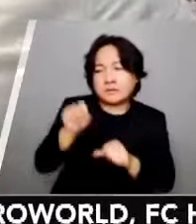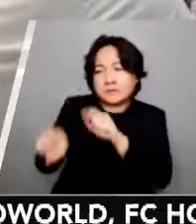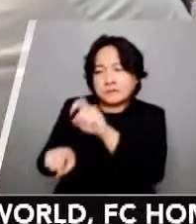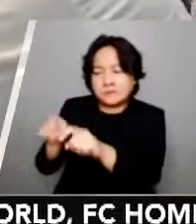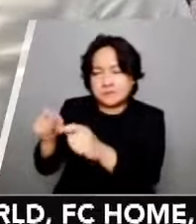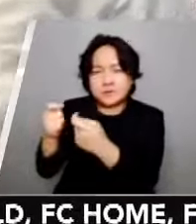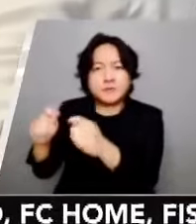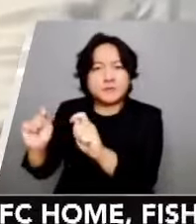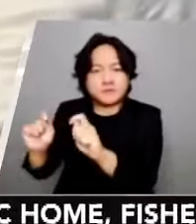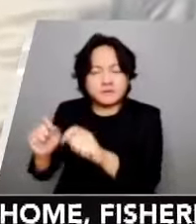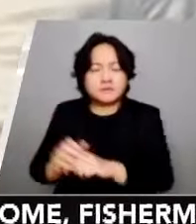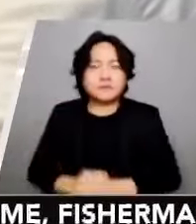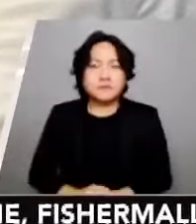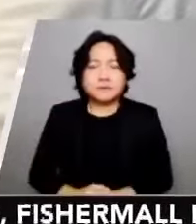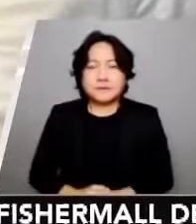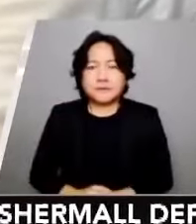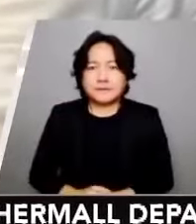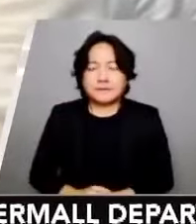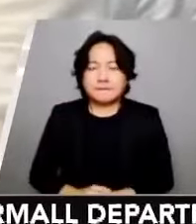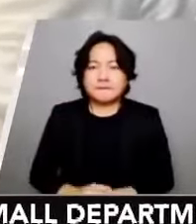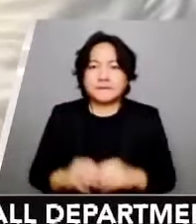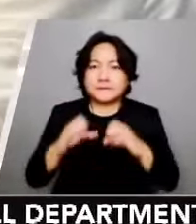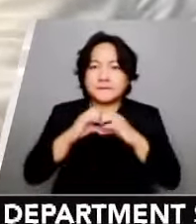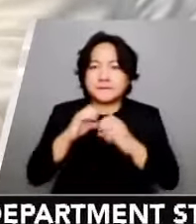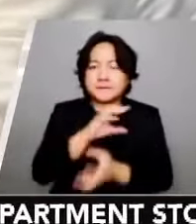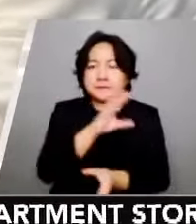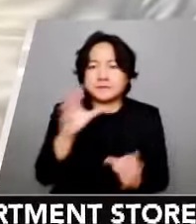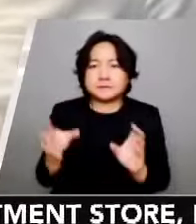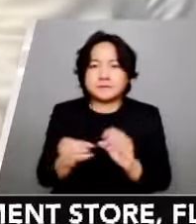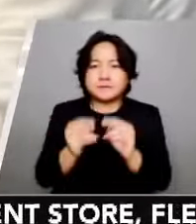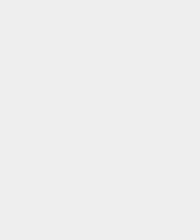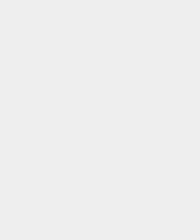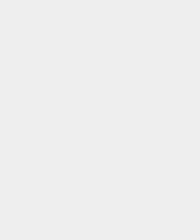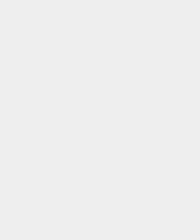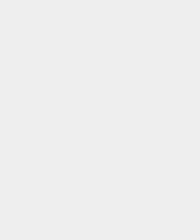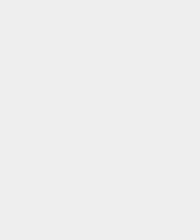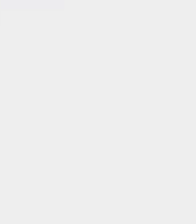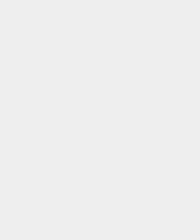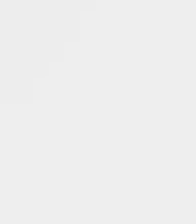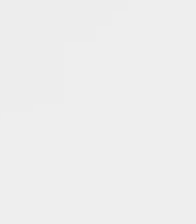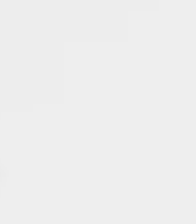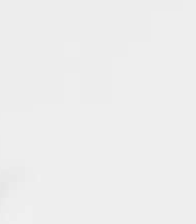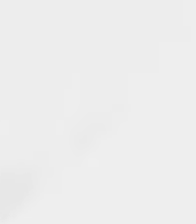inireklamo. Chino Gaston nagbabalita para sa GMA Integrated News.